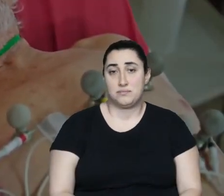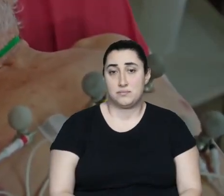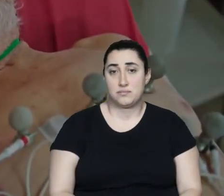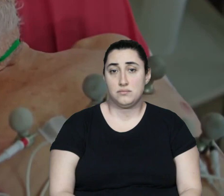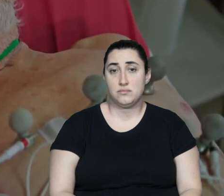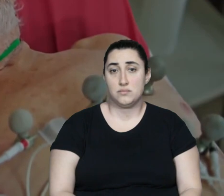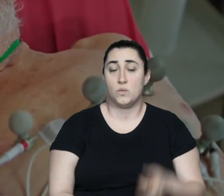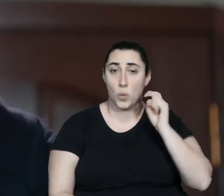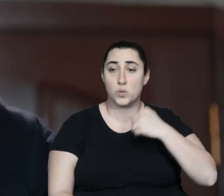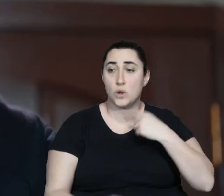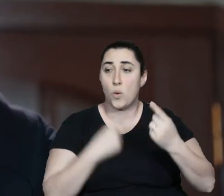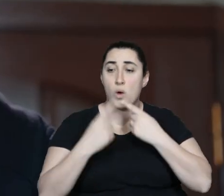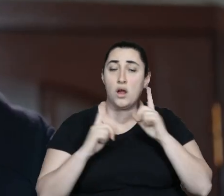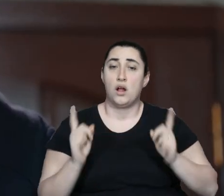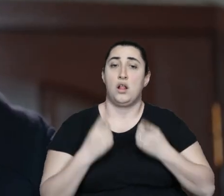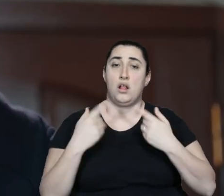Konuşamadım zaten bu yüzden.